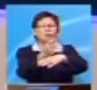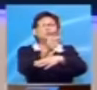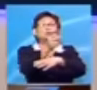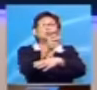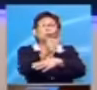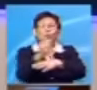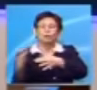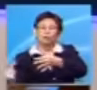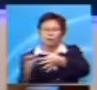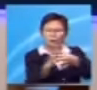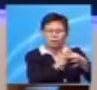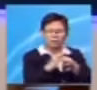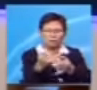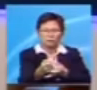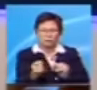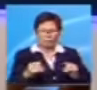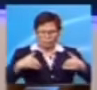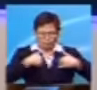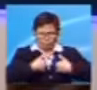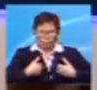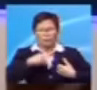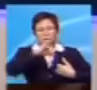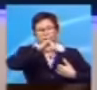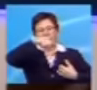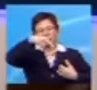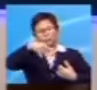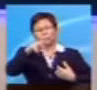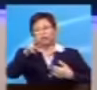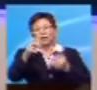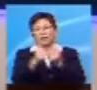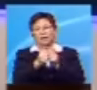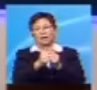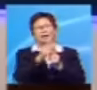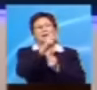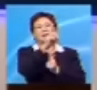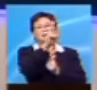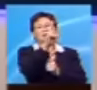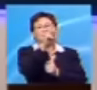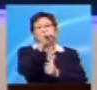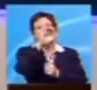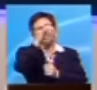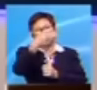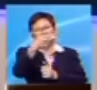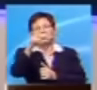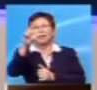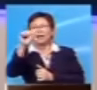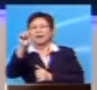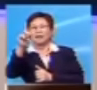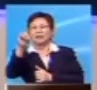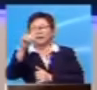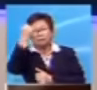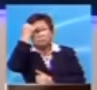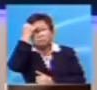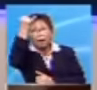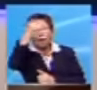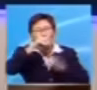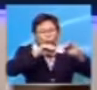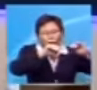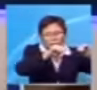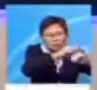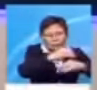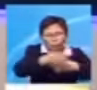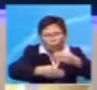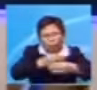kerjasama jabatan perkhidmatan veterinar jpv dengan Dutch Lady milk industries berhad diilhamkan untuk mendidik dan